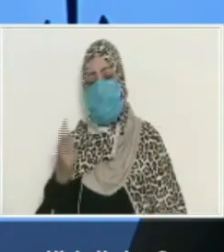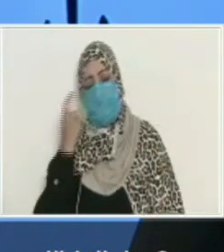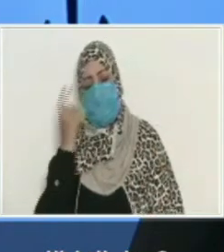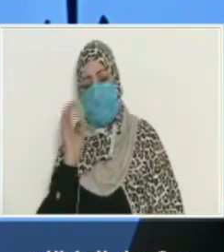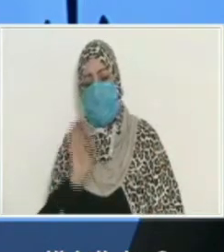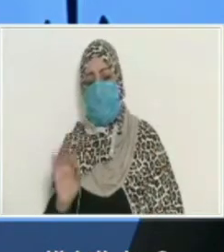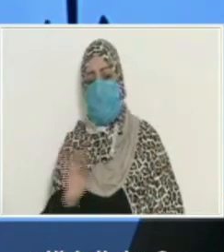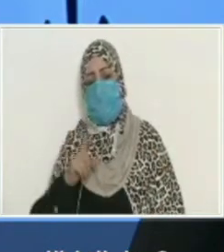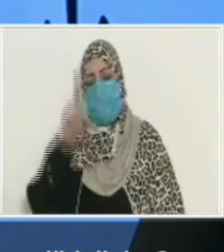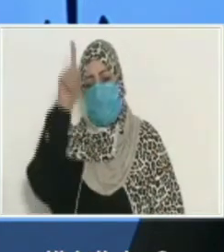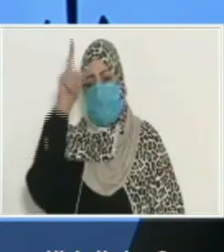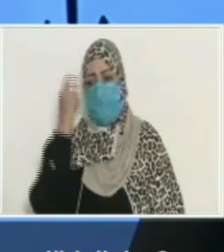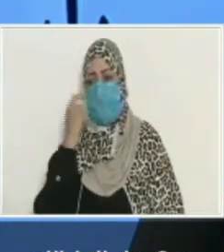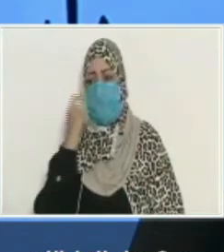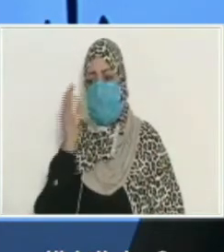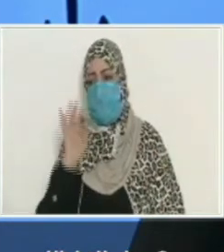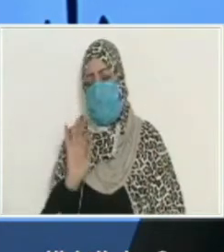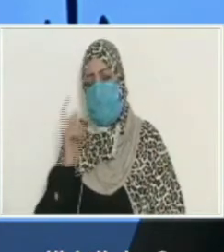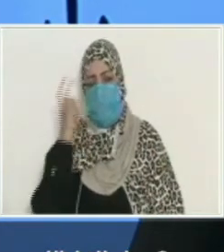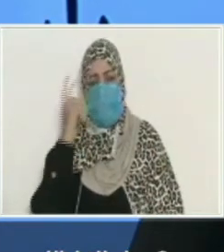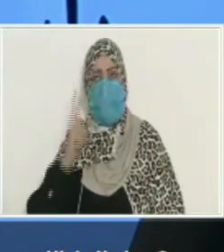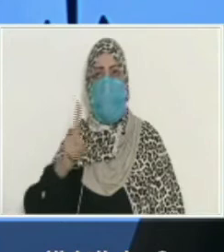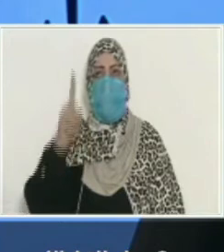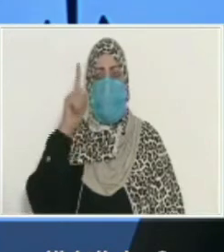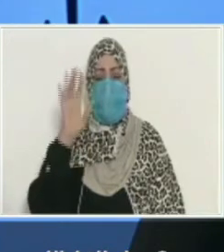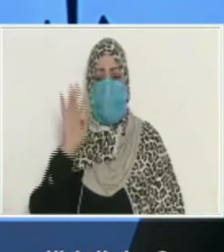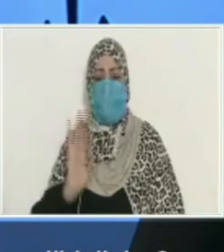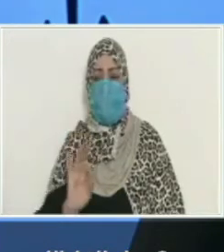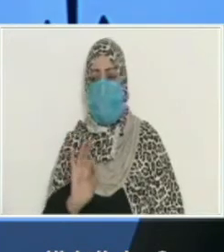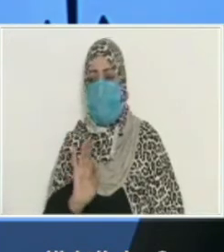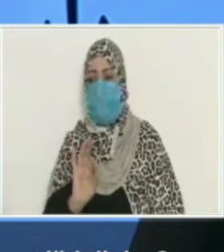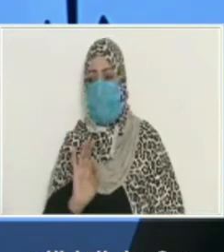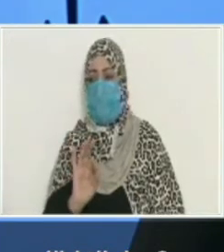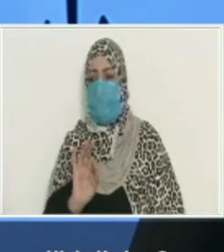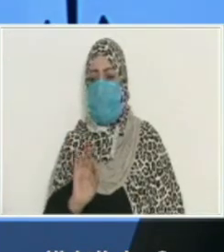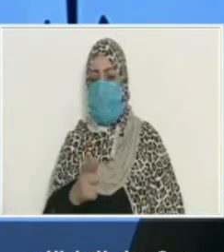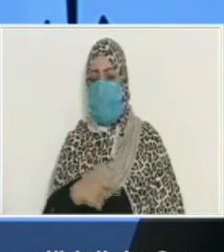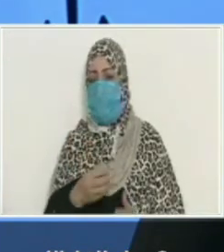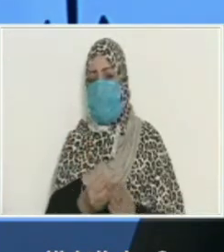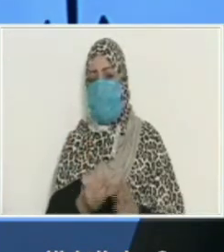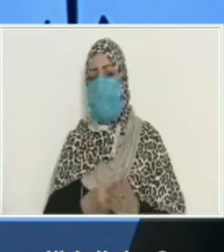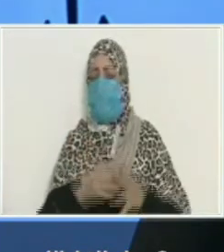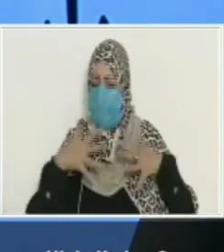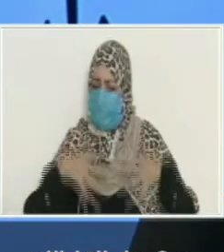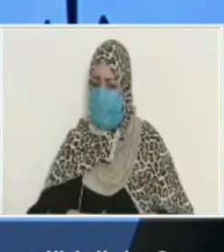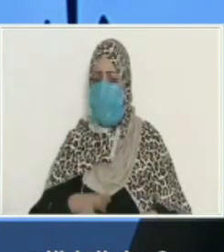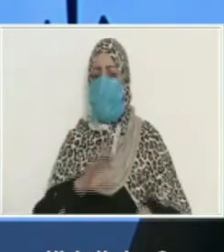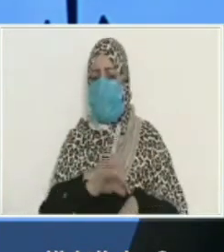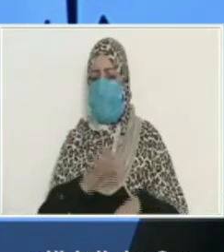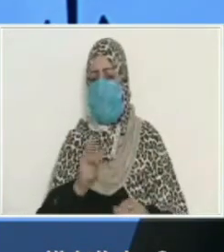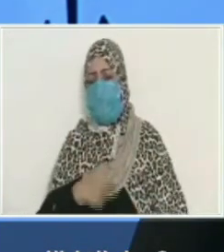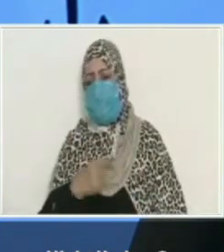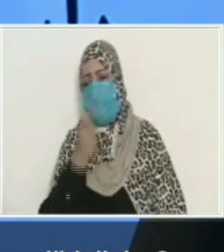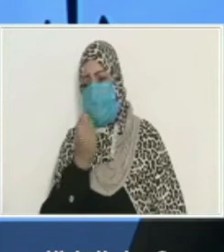هو من حيث أن فيه شفاء للناس، فيه شفاء للناس، لكن الكيفية التي يكون بها شفاء، الكيفية لم تذكر، وإنما